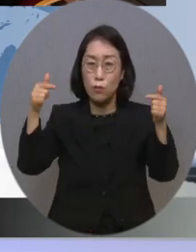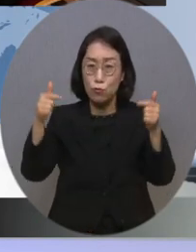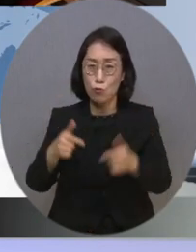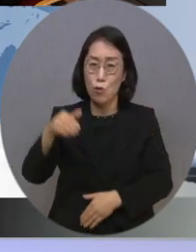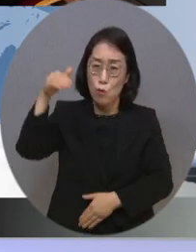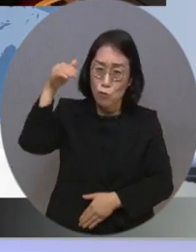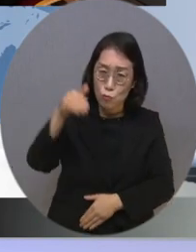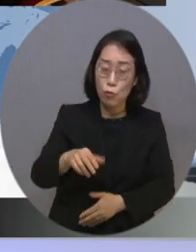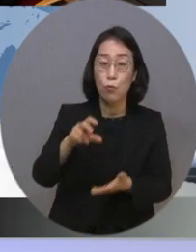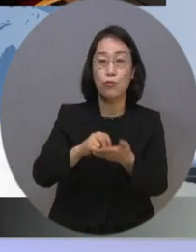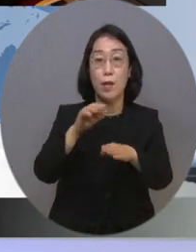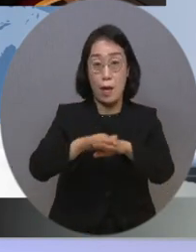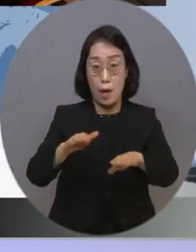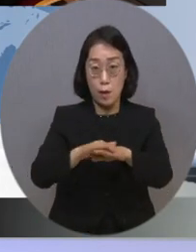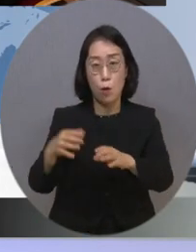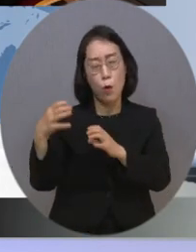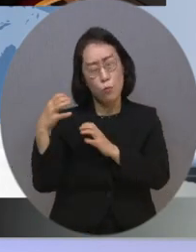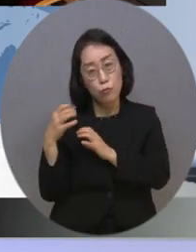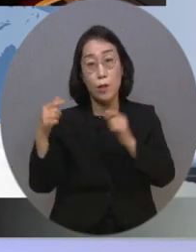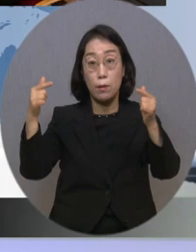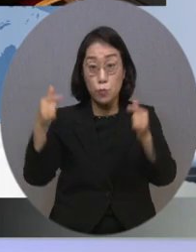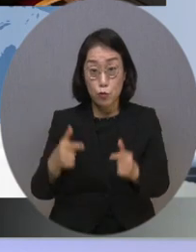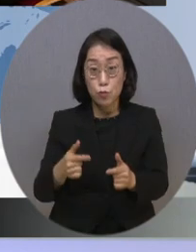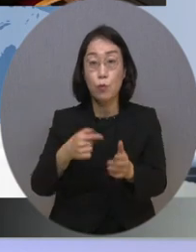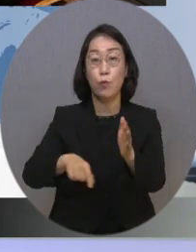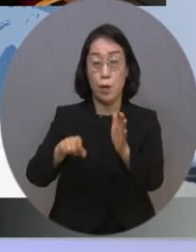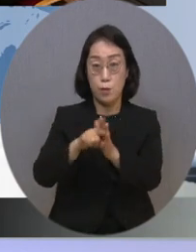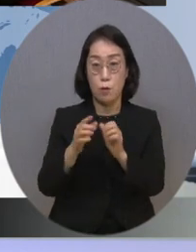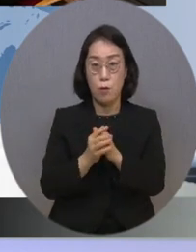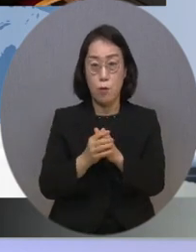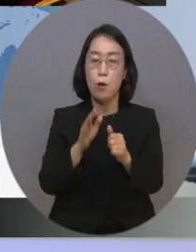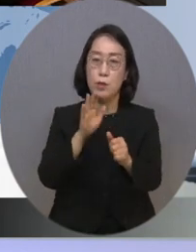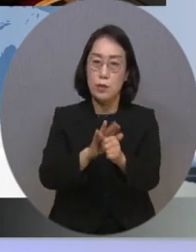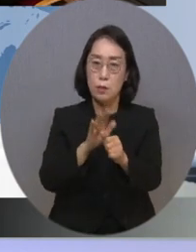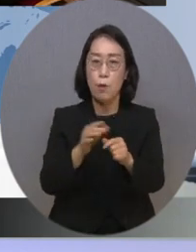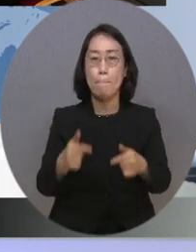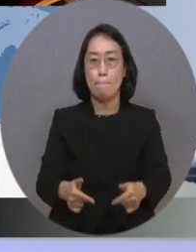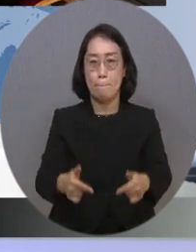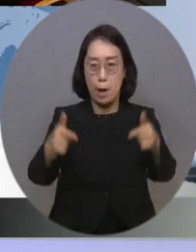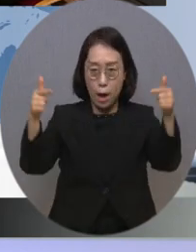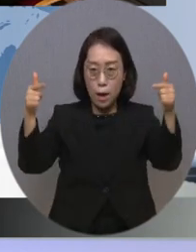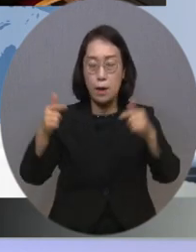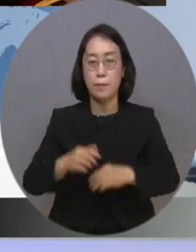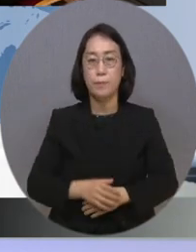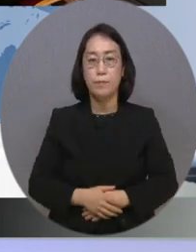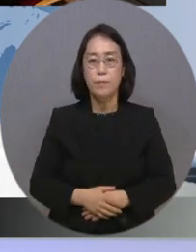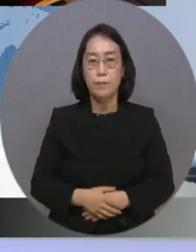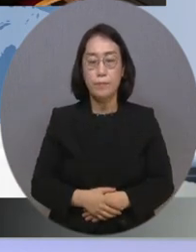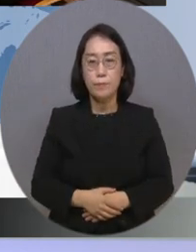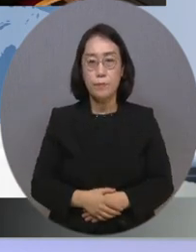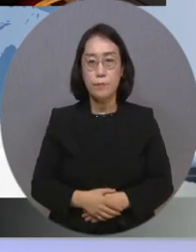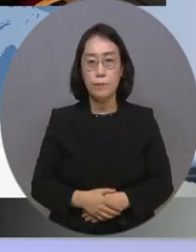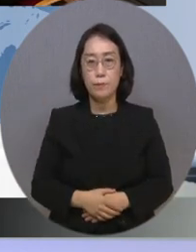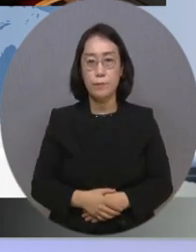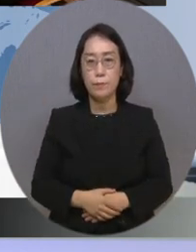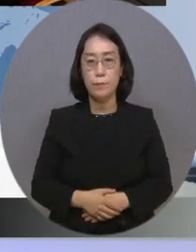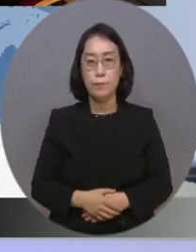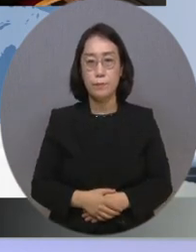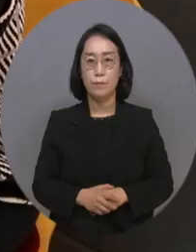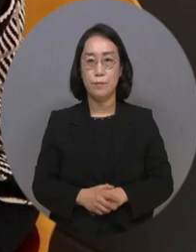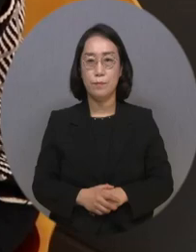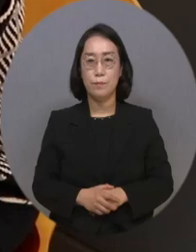가정의 부담을 덜어주기 위해 올해 출산 장려 지원 확대에 나섰습니다. 김정현 기자가 보도합니다.